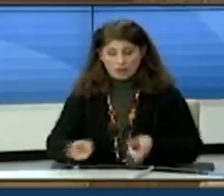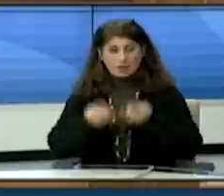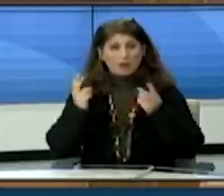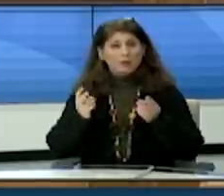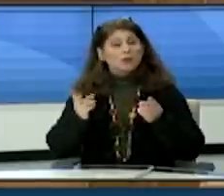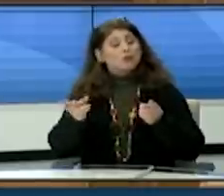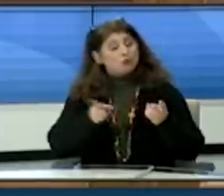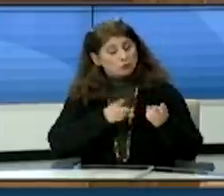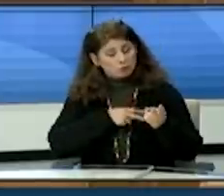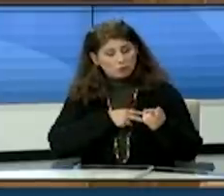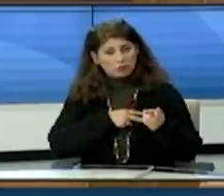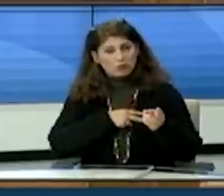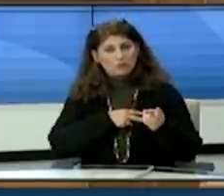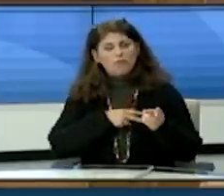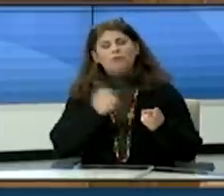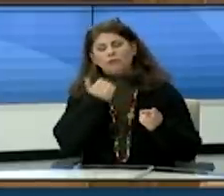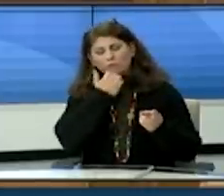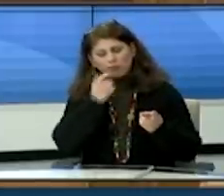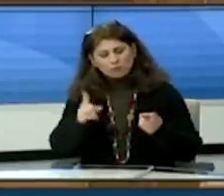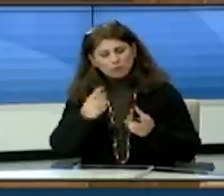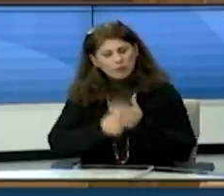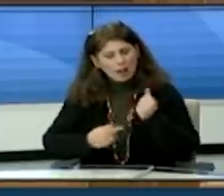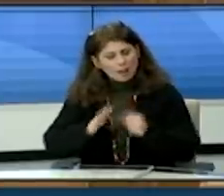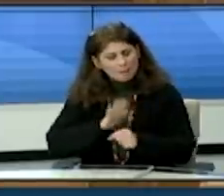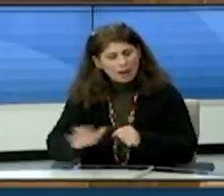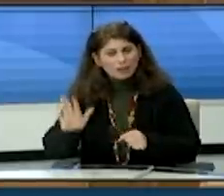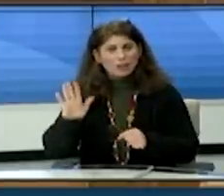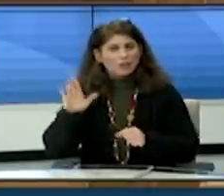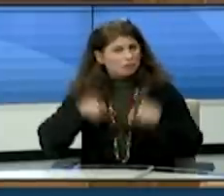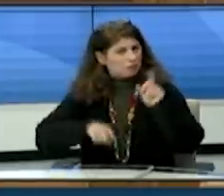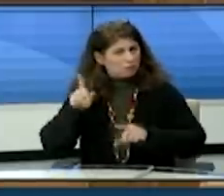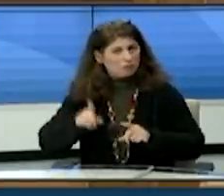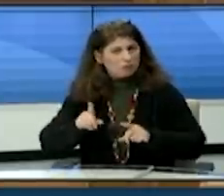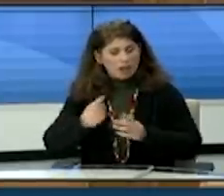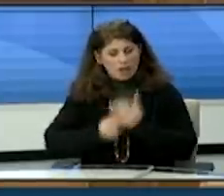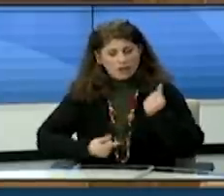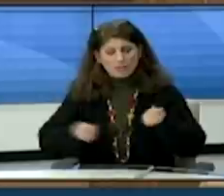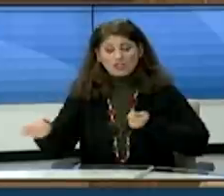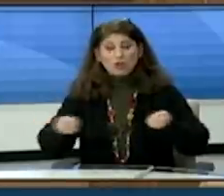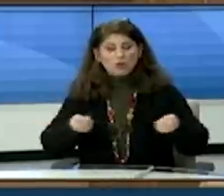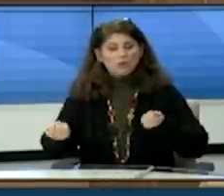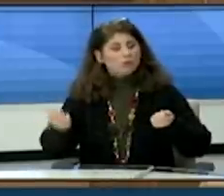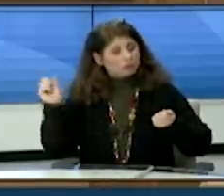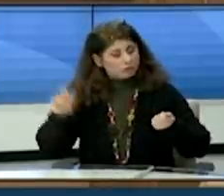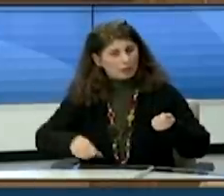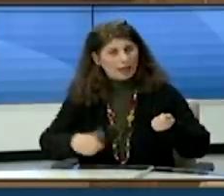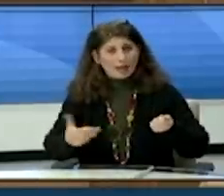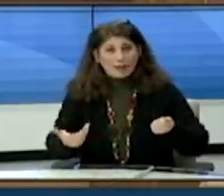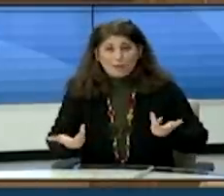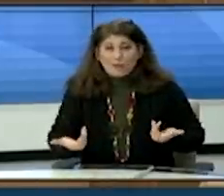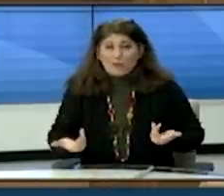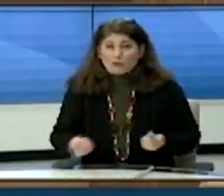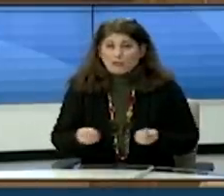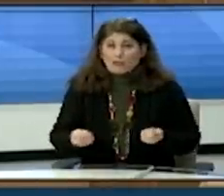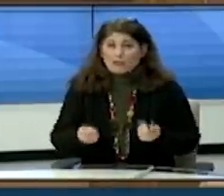Ανακαλύψατε και σωστά αστοχίες, ανεπάρκειες και έλλειψη συντονισμού. Όμως πώς